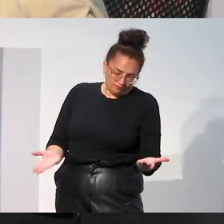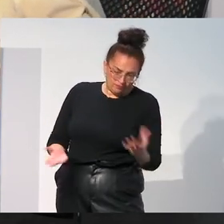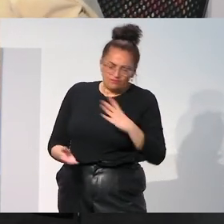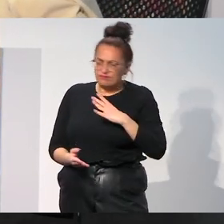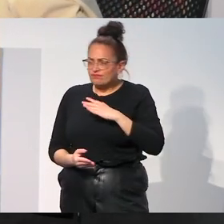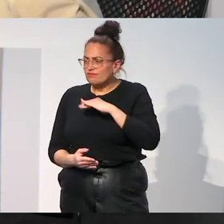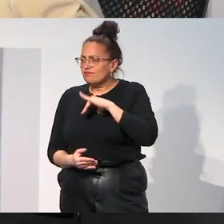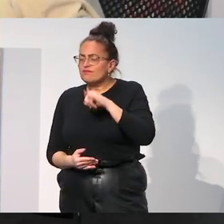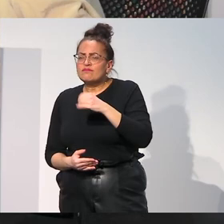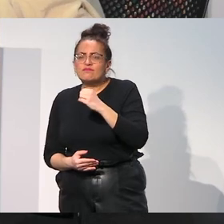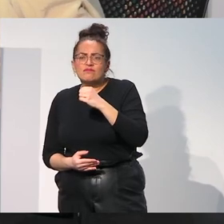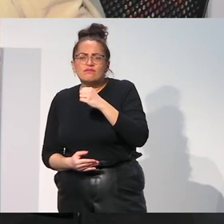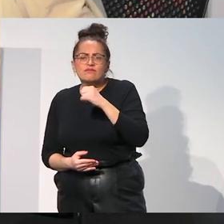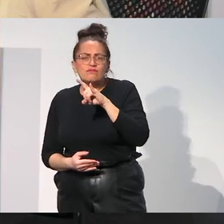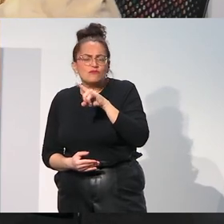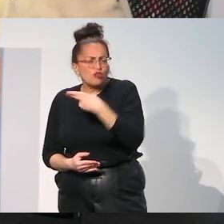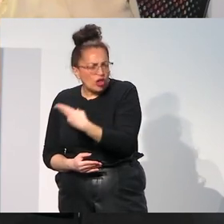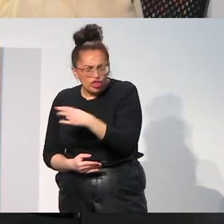je ne connaissais pas.